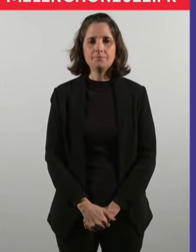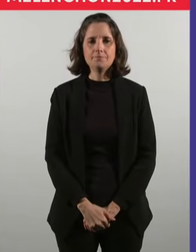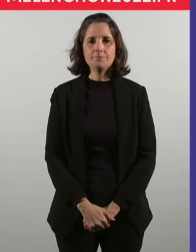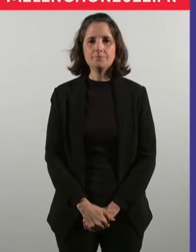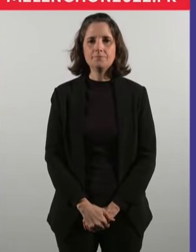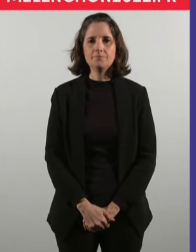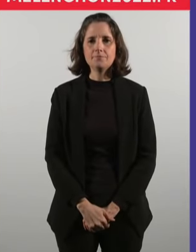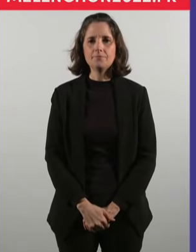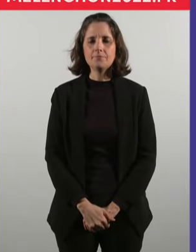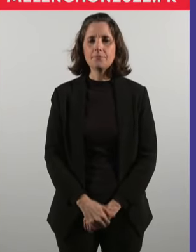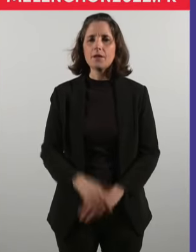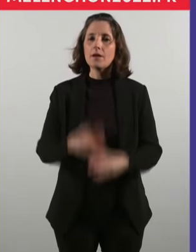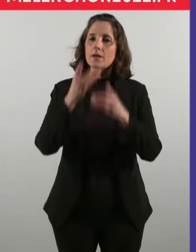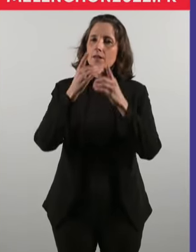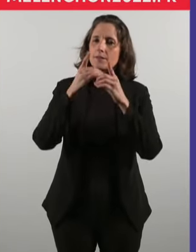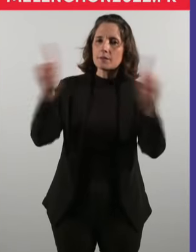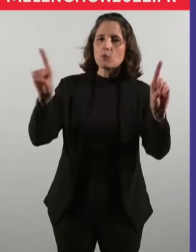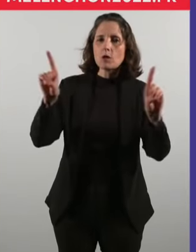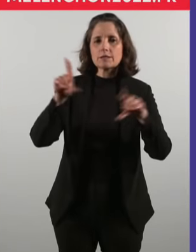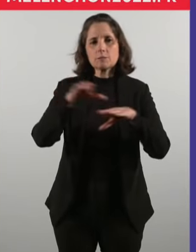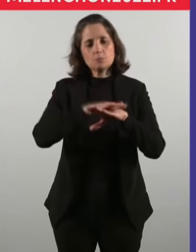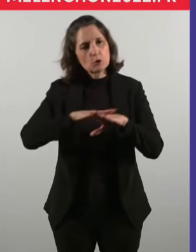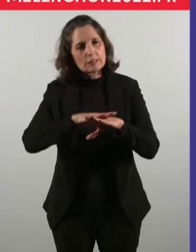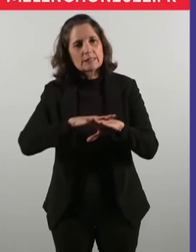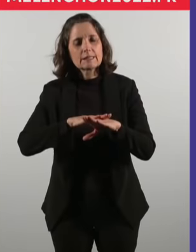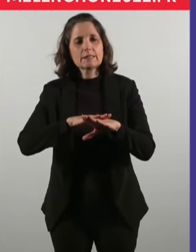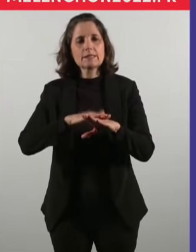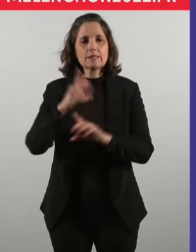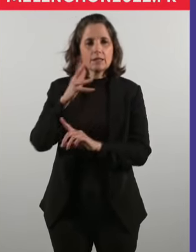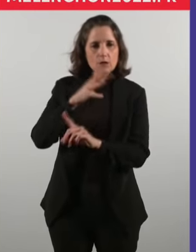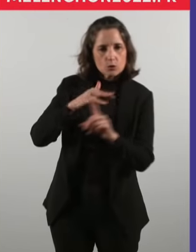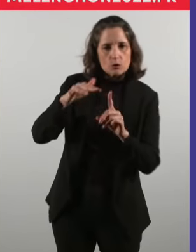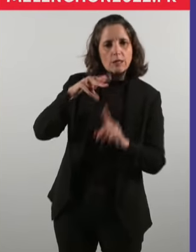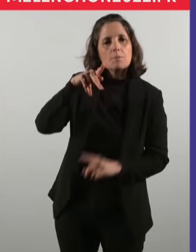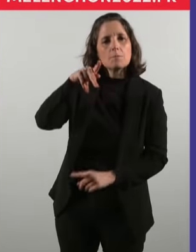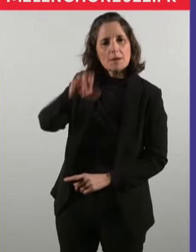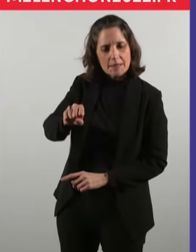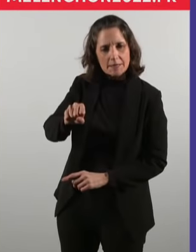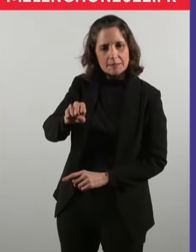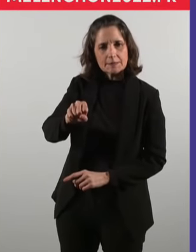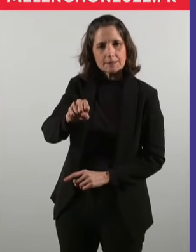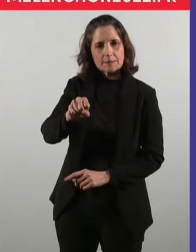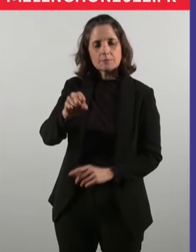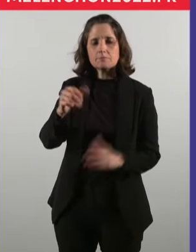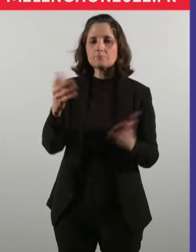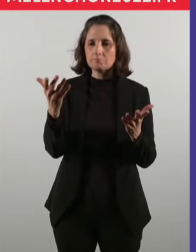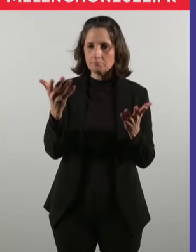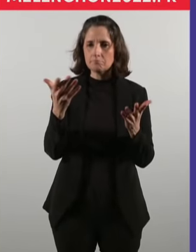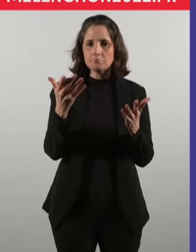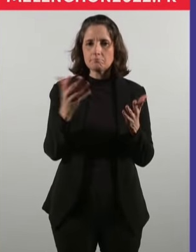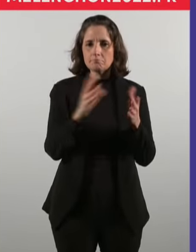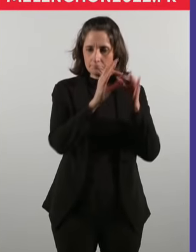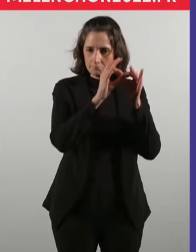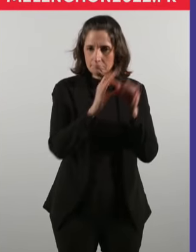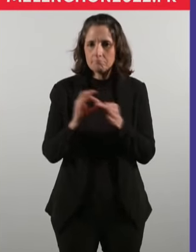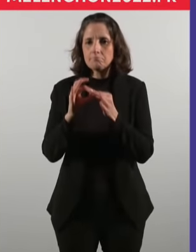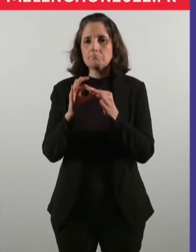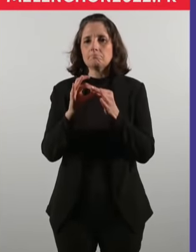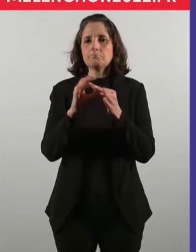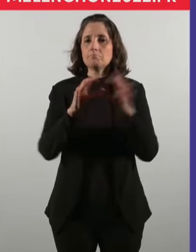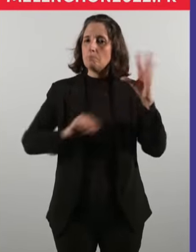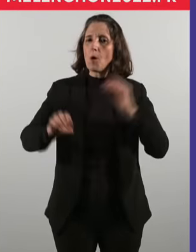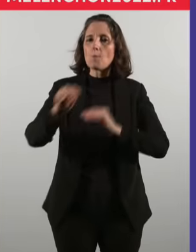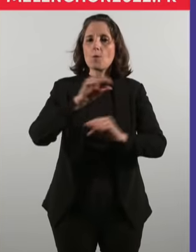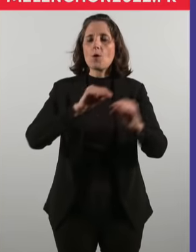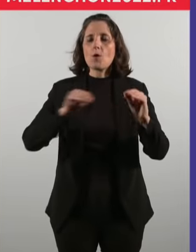La démocratie politique, le socialisme, a pour formule la souveraineté économique du peuple,